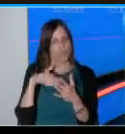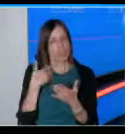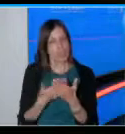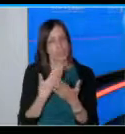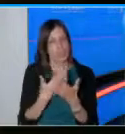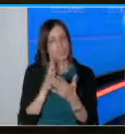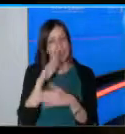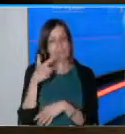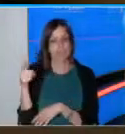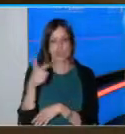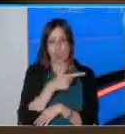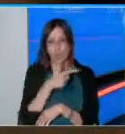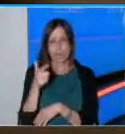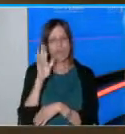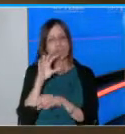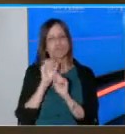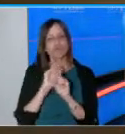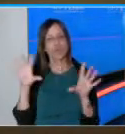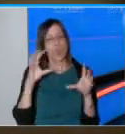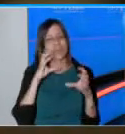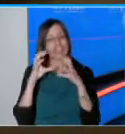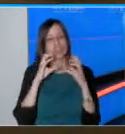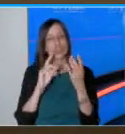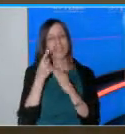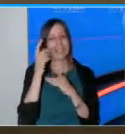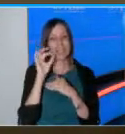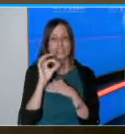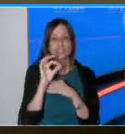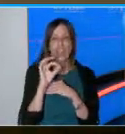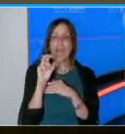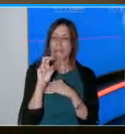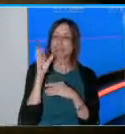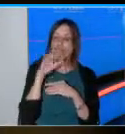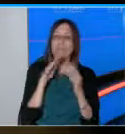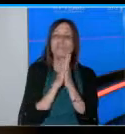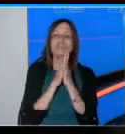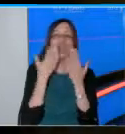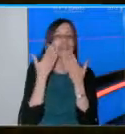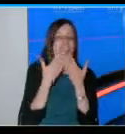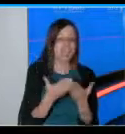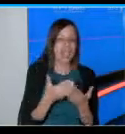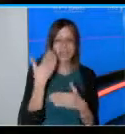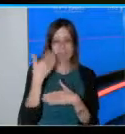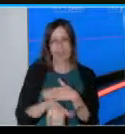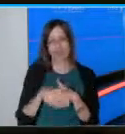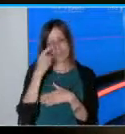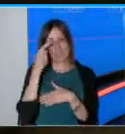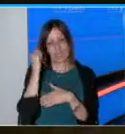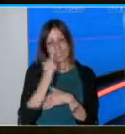צולמו וגם שודרו בתקשורת, המקרה של וופא עבאהרי שגם ביקשה עזרה, ובסופו של דבר